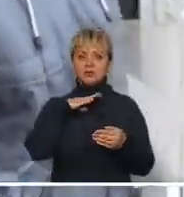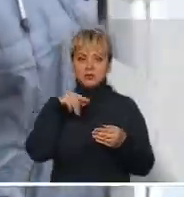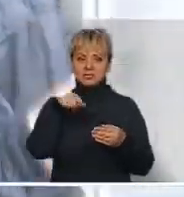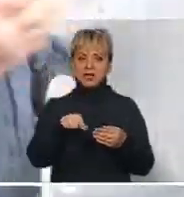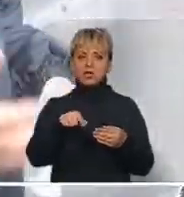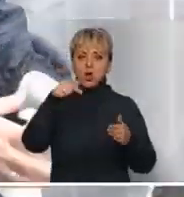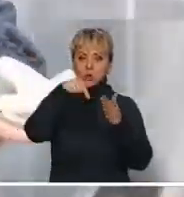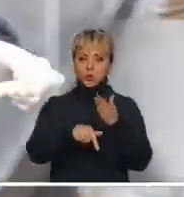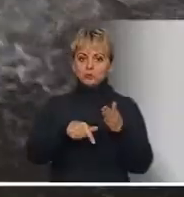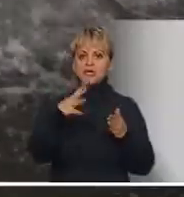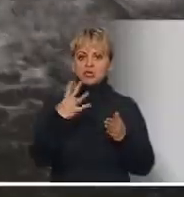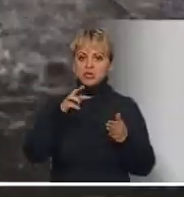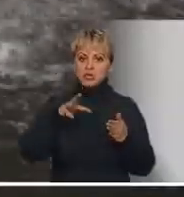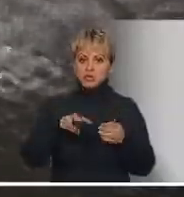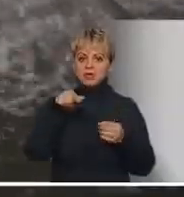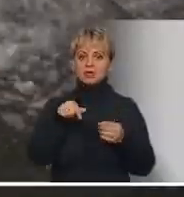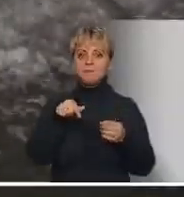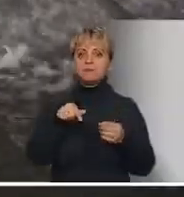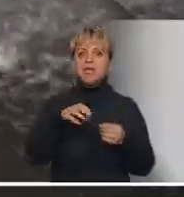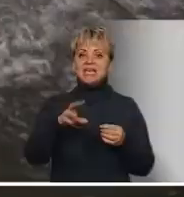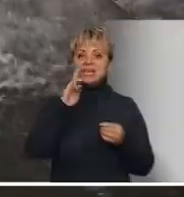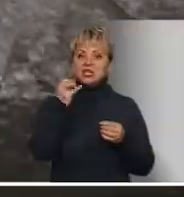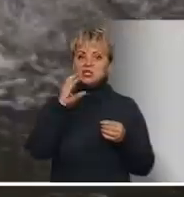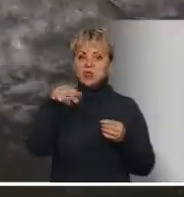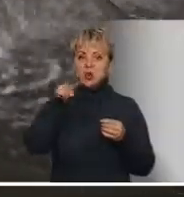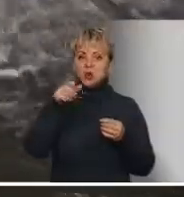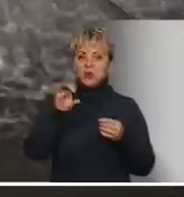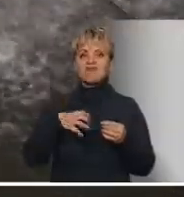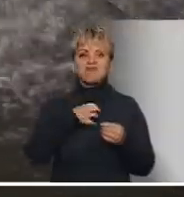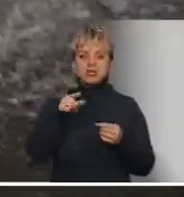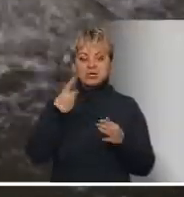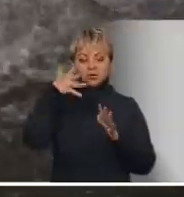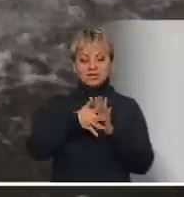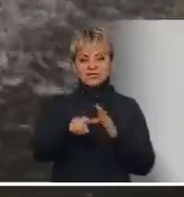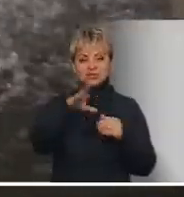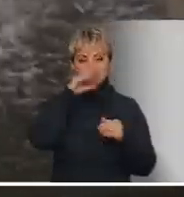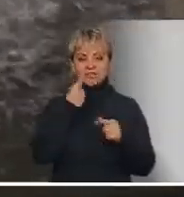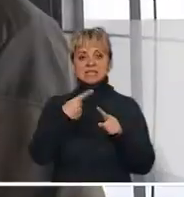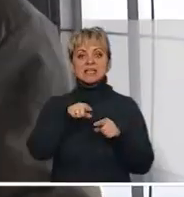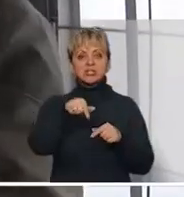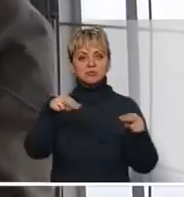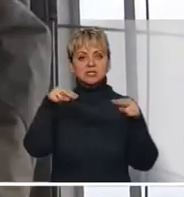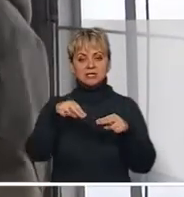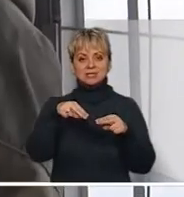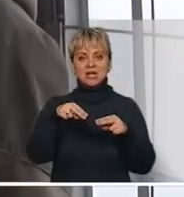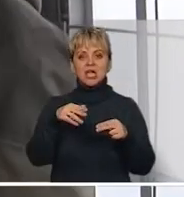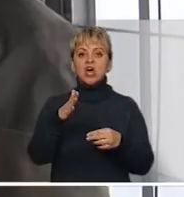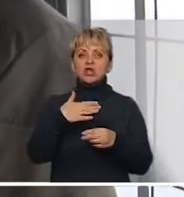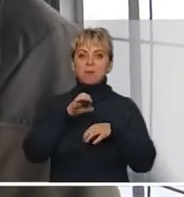Ее достаточно. Глубина бассейнов до 4 метров. И кислород важен, которым насыщается вода. За этим нас